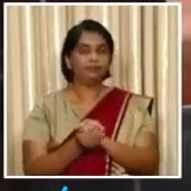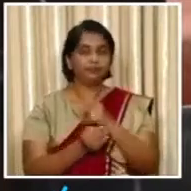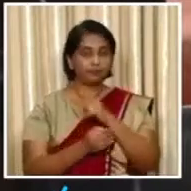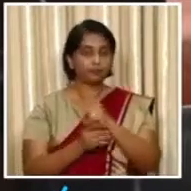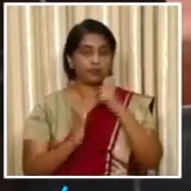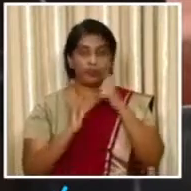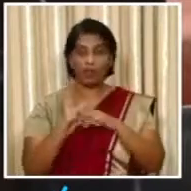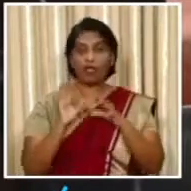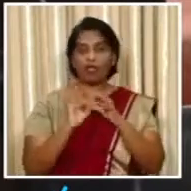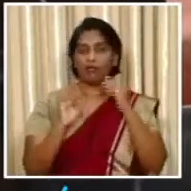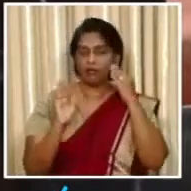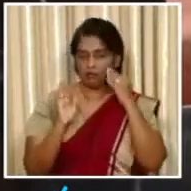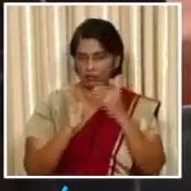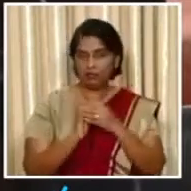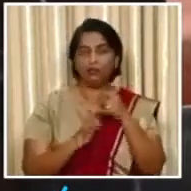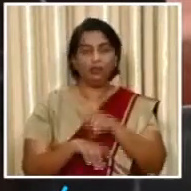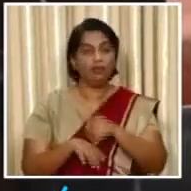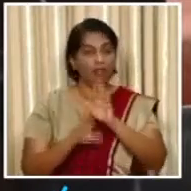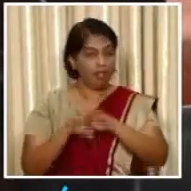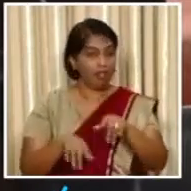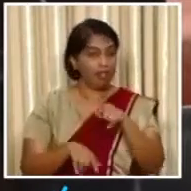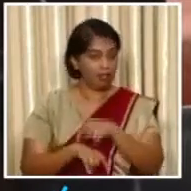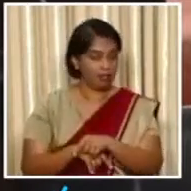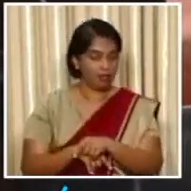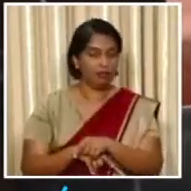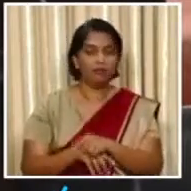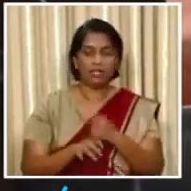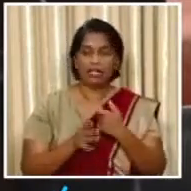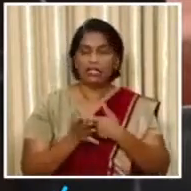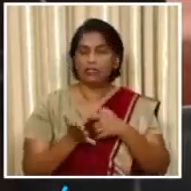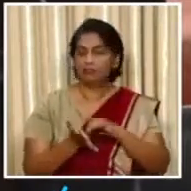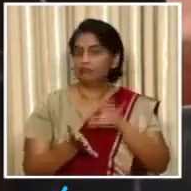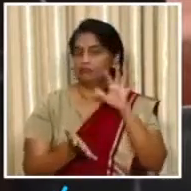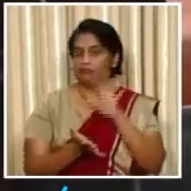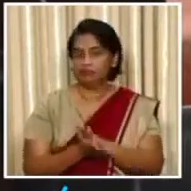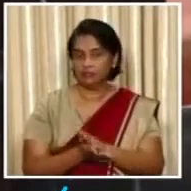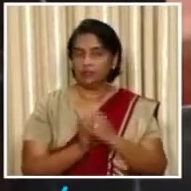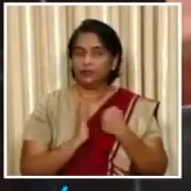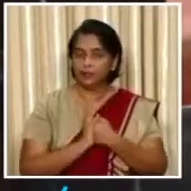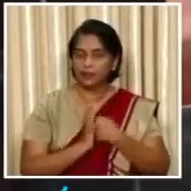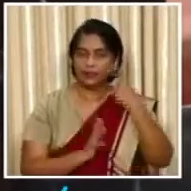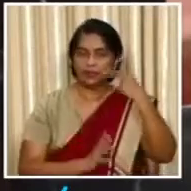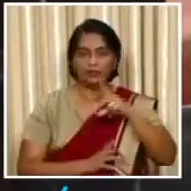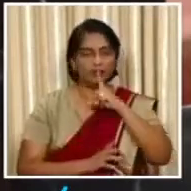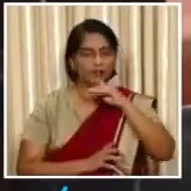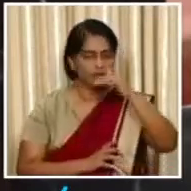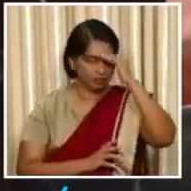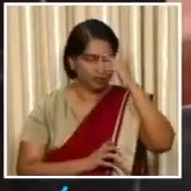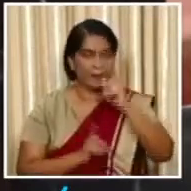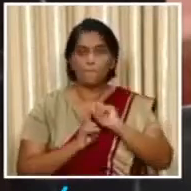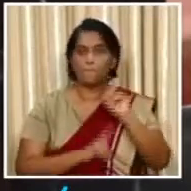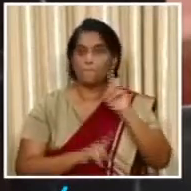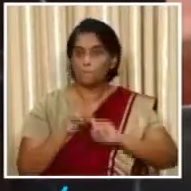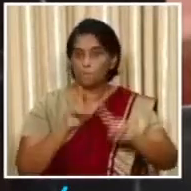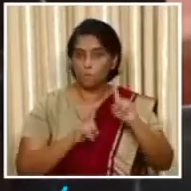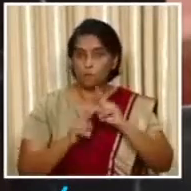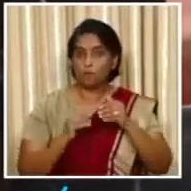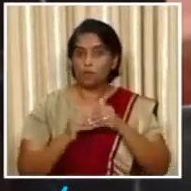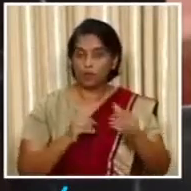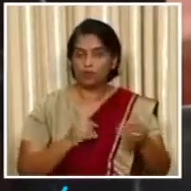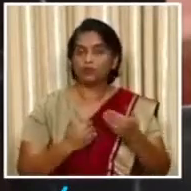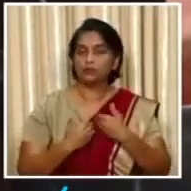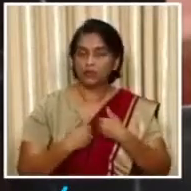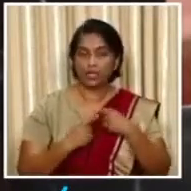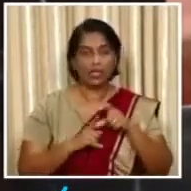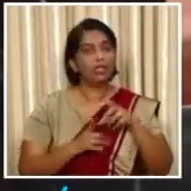குறிக்கோளுடன் அந்த மாணவன் இந்த சாதனையை செய்திருக்கின்றான். இந்த பாராளுமன்றத்தின் ஊடாக எனது